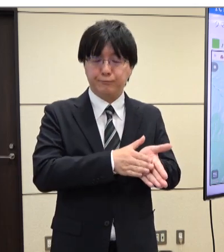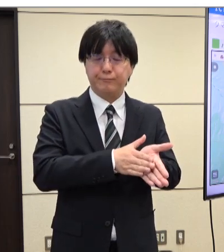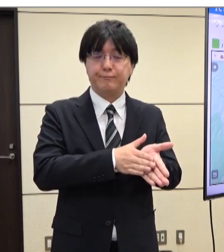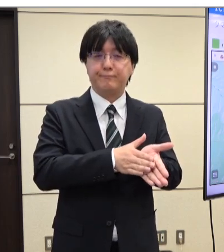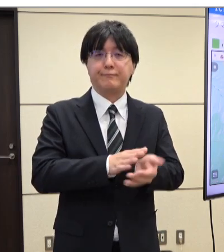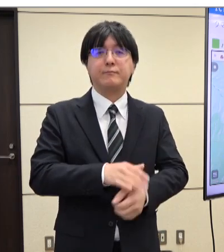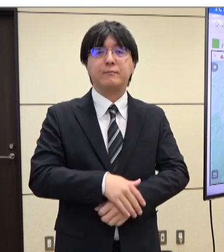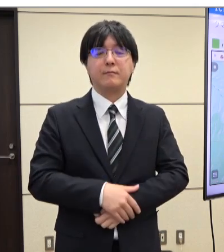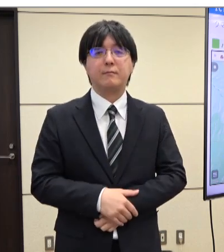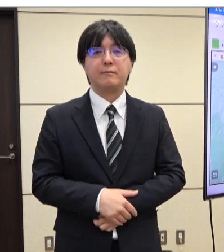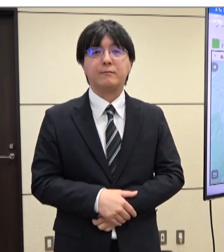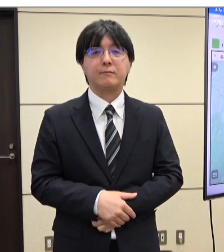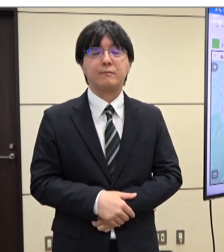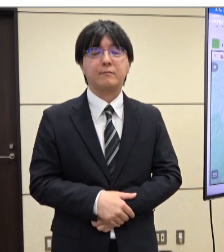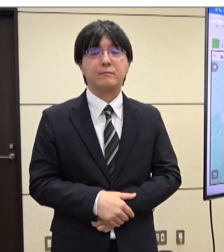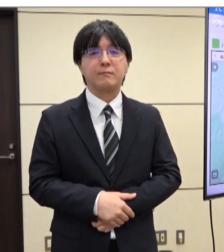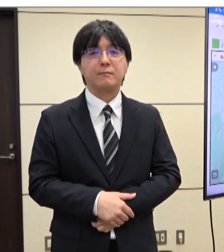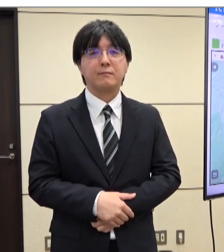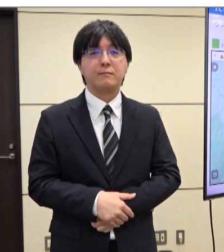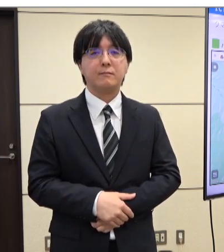ですね、